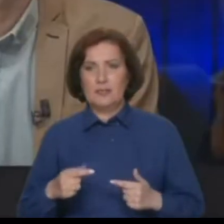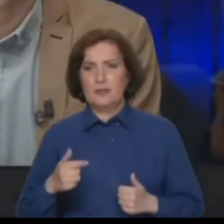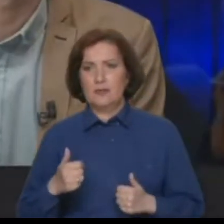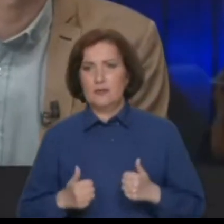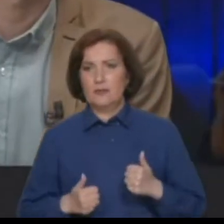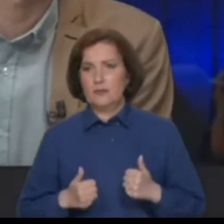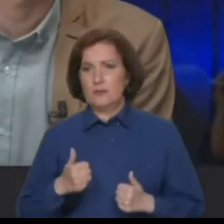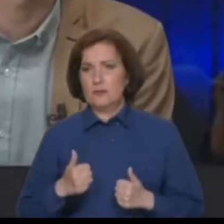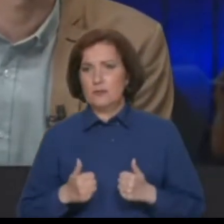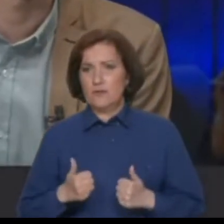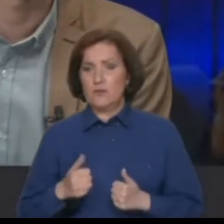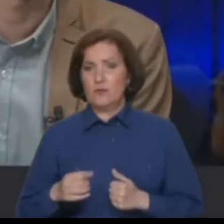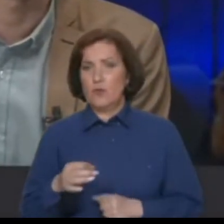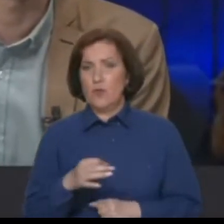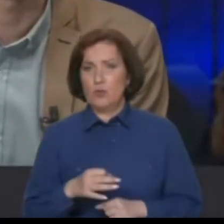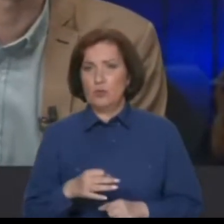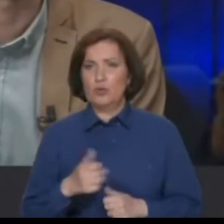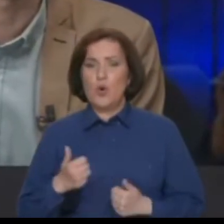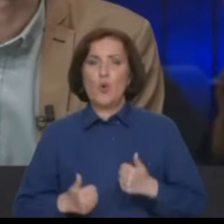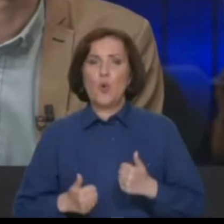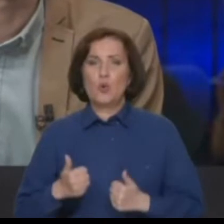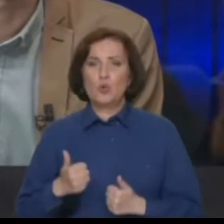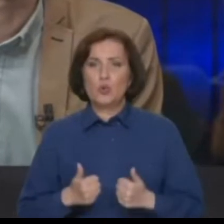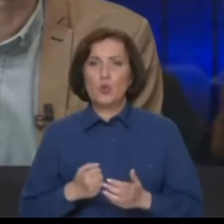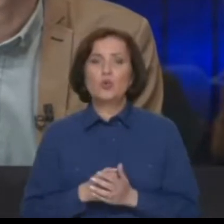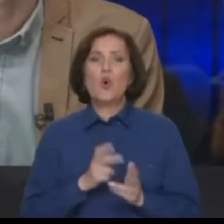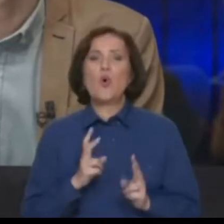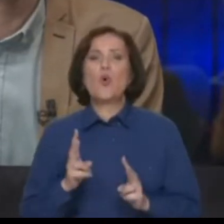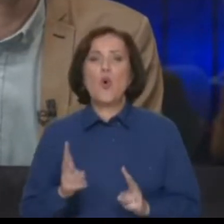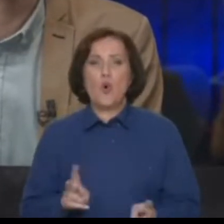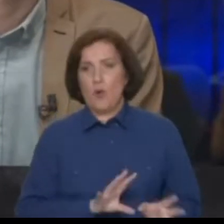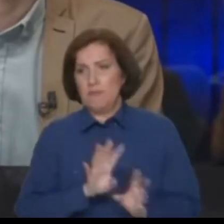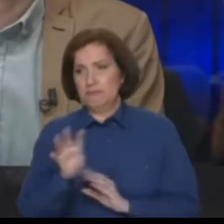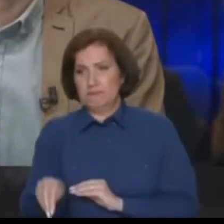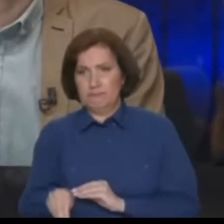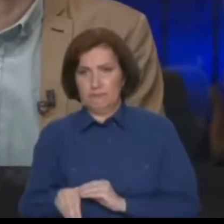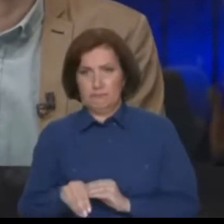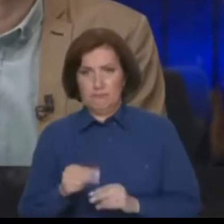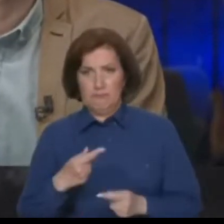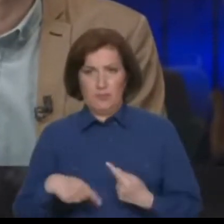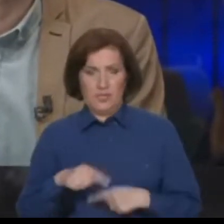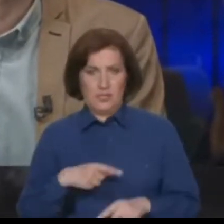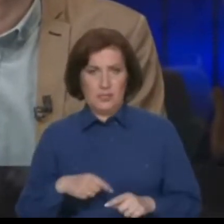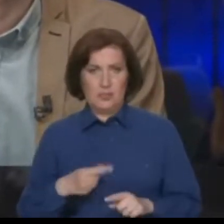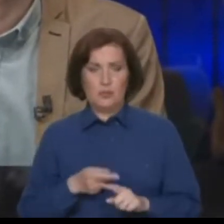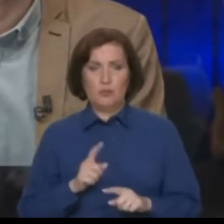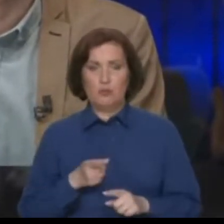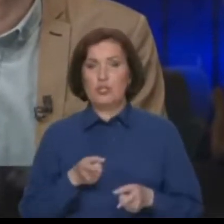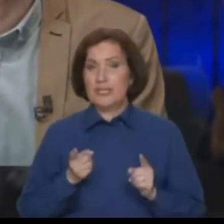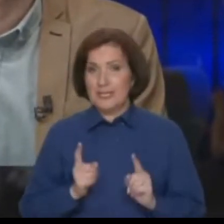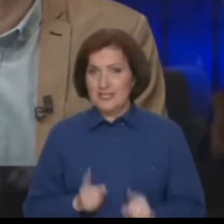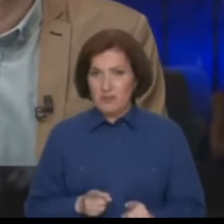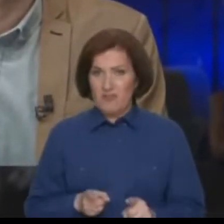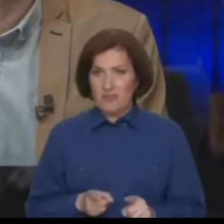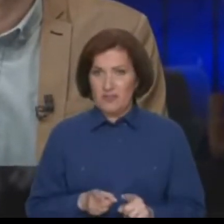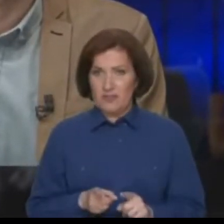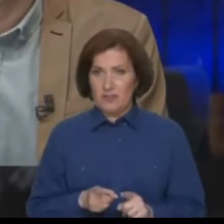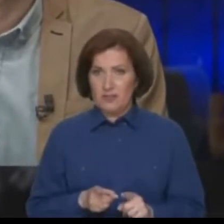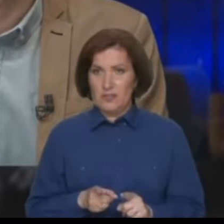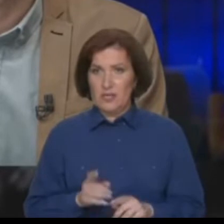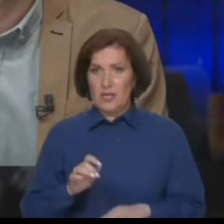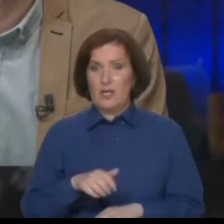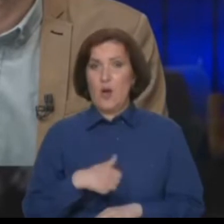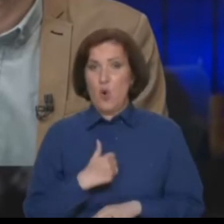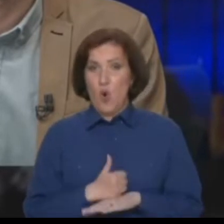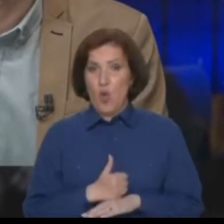конкурують в тилові області, вони конкурують, до кого піде бізнес. До кого піде бізнес, тому що насправді